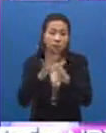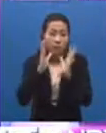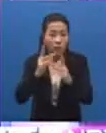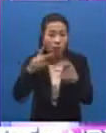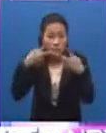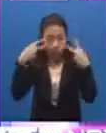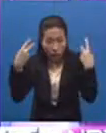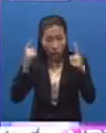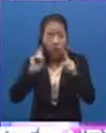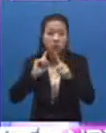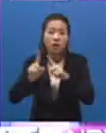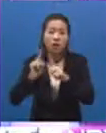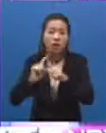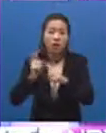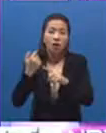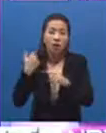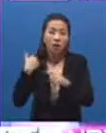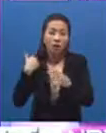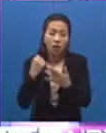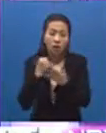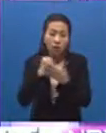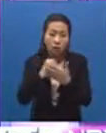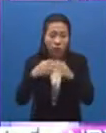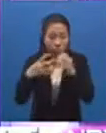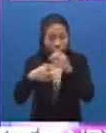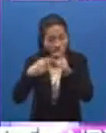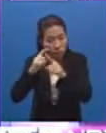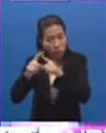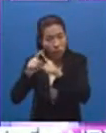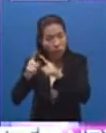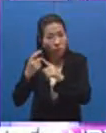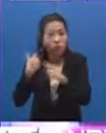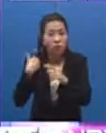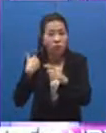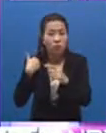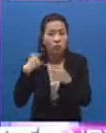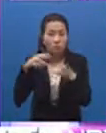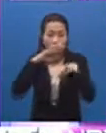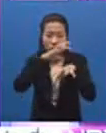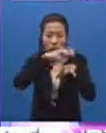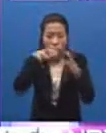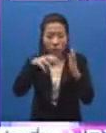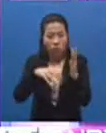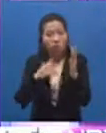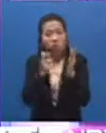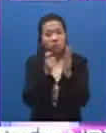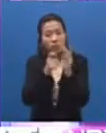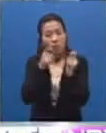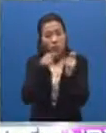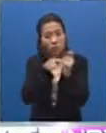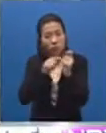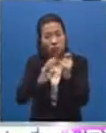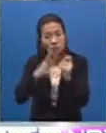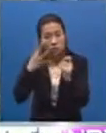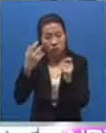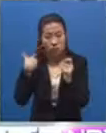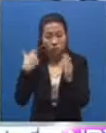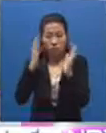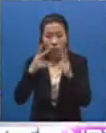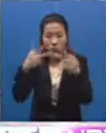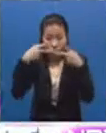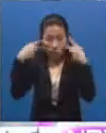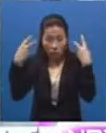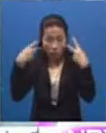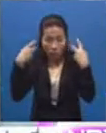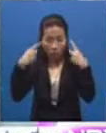แขวนป้ายผ้าในพื้นที่จังหวัดยะลาวันนี้พบจำนวน 6จุดใน 4อำเภอของจังหวัดยะลาค่ะคนร้ายแขวน